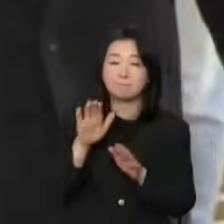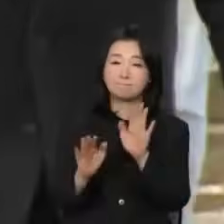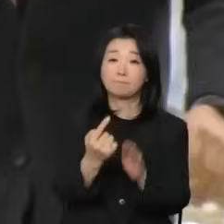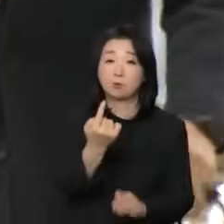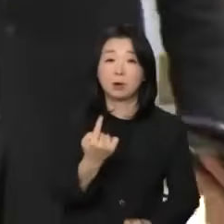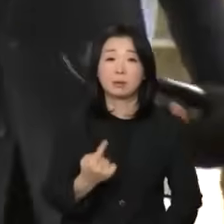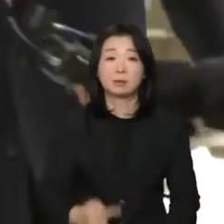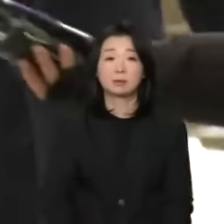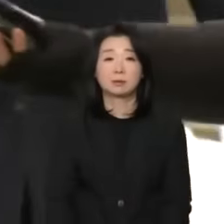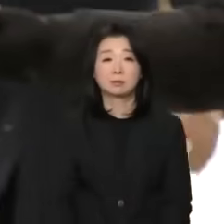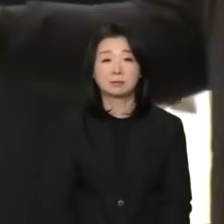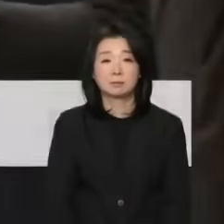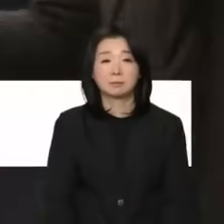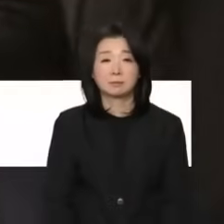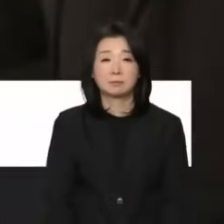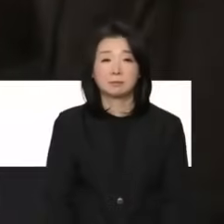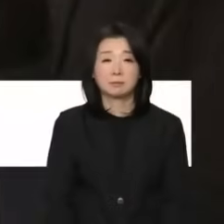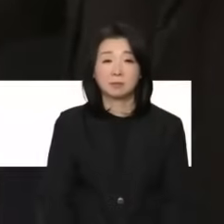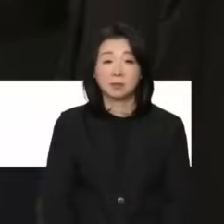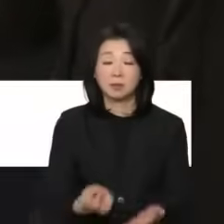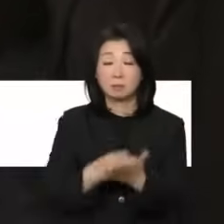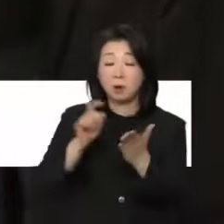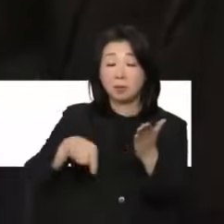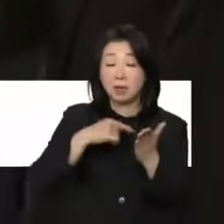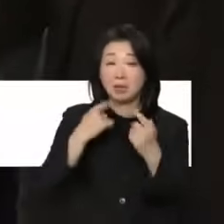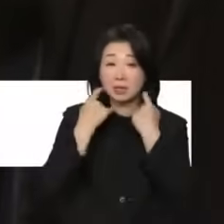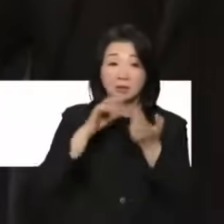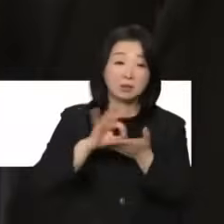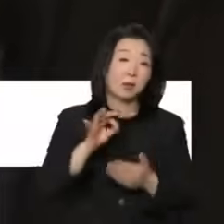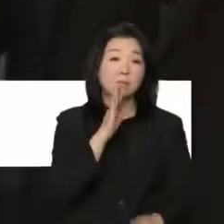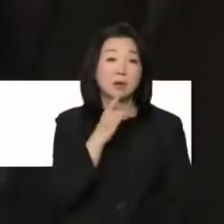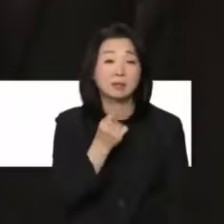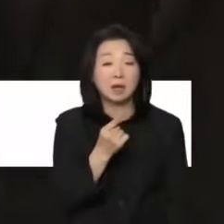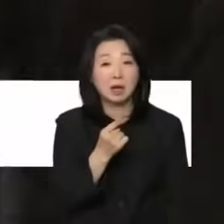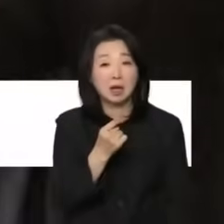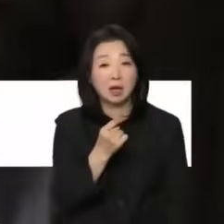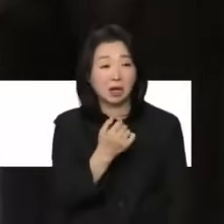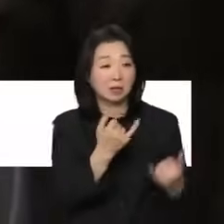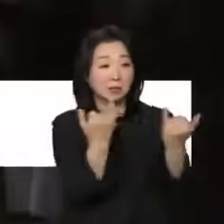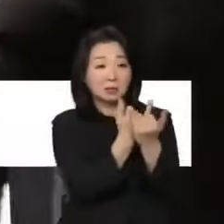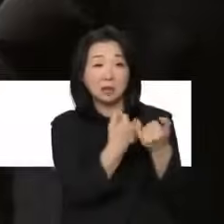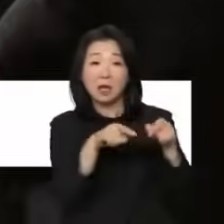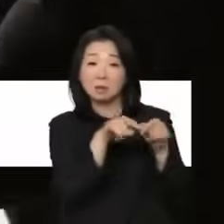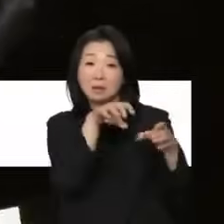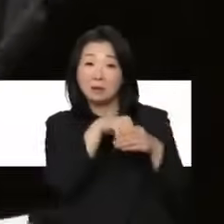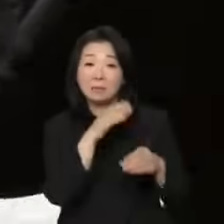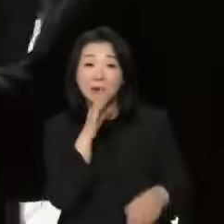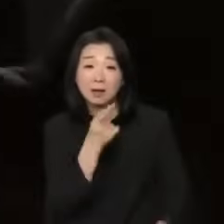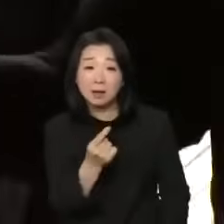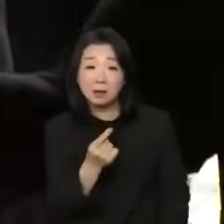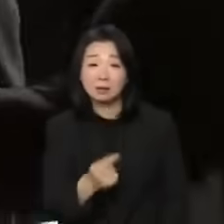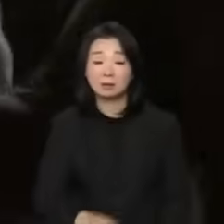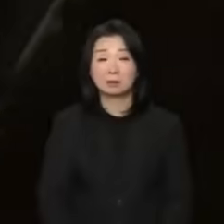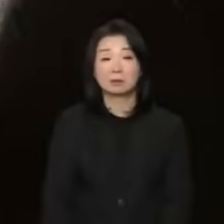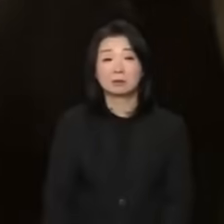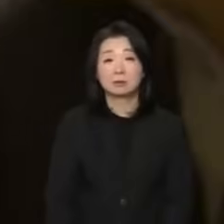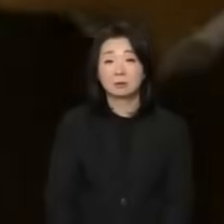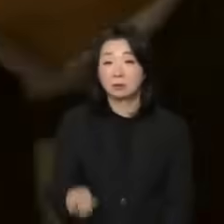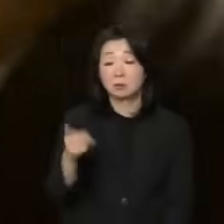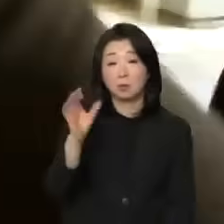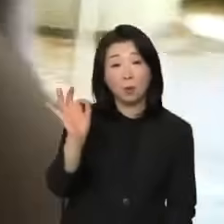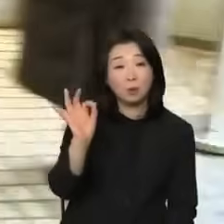옮겼습니다. 법인카드 사적으로 유용하다면 인정하세요? 거래 중간에 친인척업체 끼어 넣은 것 같나요? 홍 전